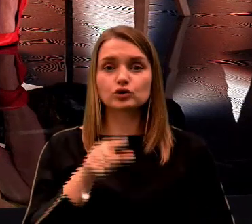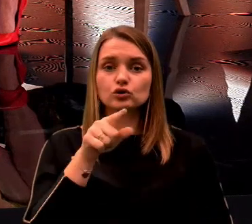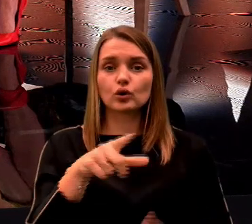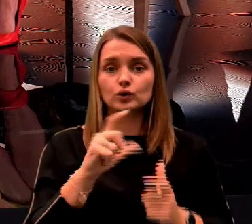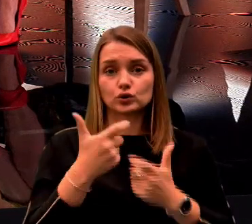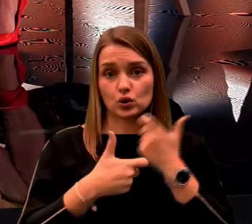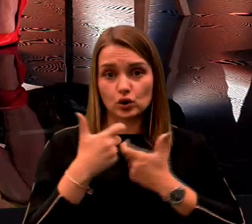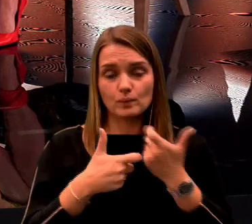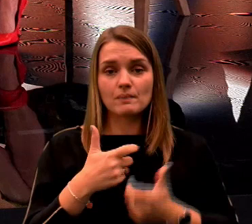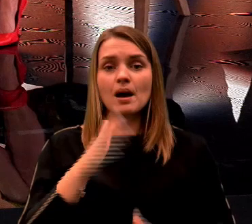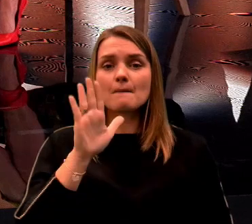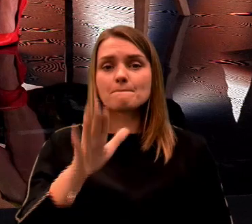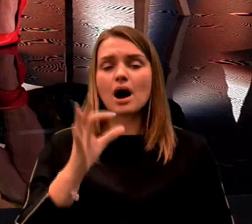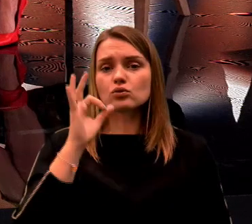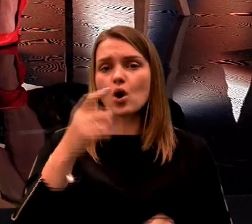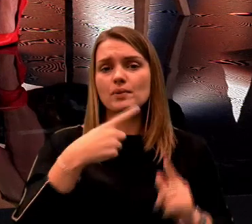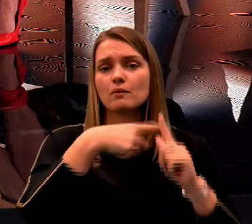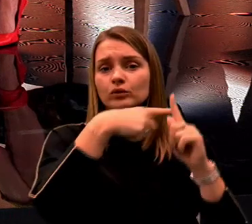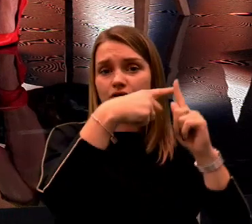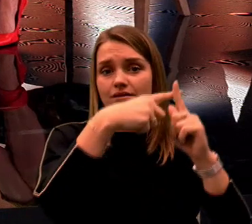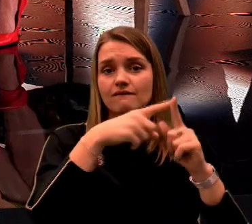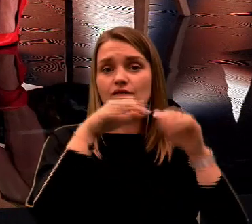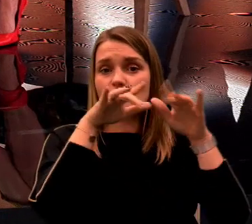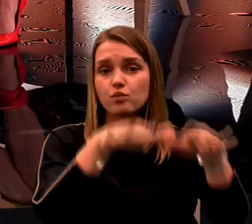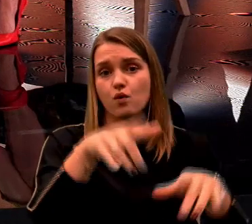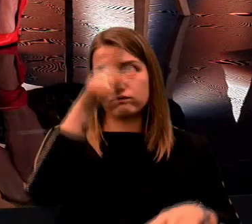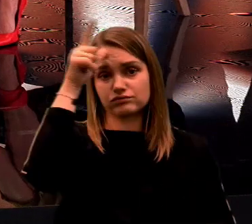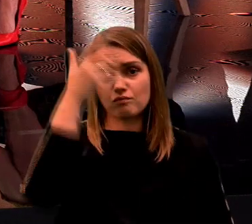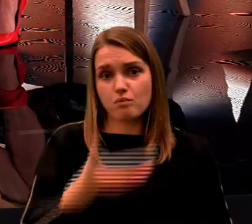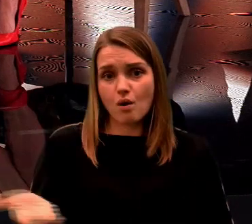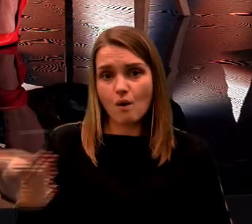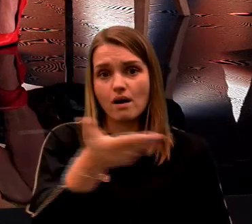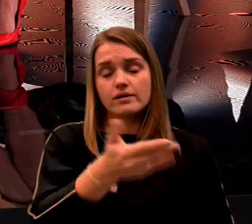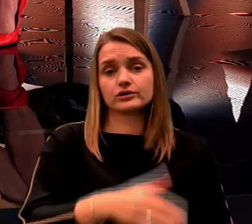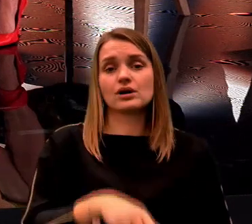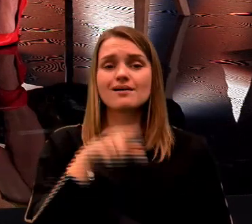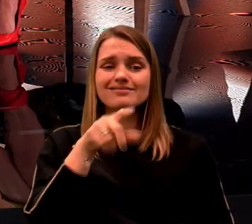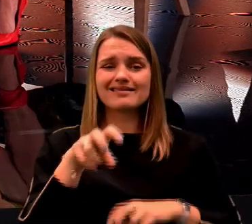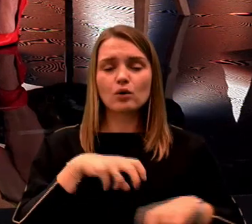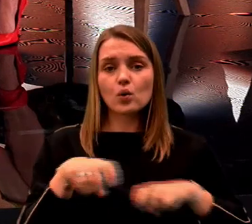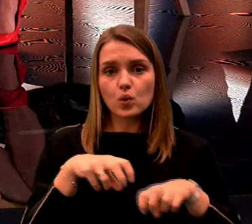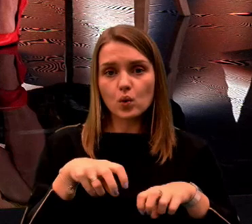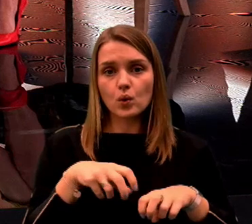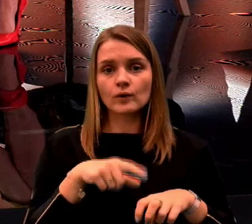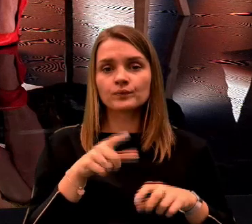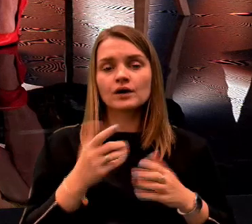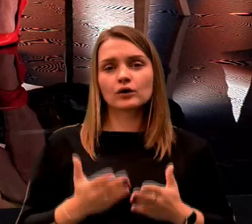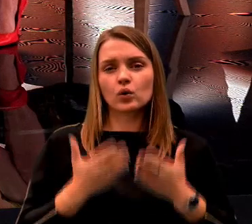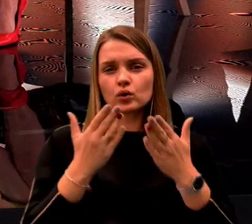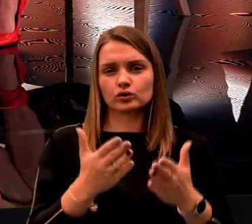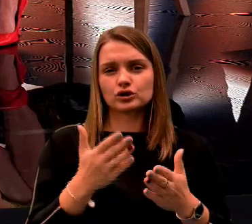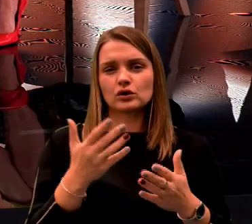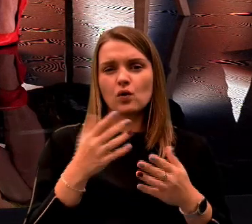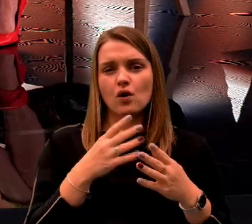wpływ społeczny, środowiskowy i my bierzemy za to odpowiedzialność. I ten ruch, który urodził się w Stanach jakieś 10